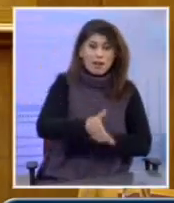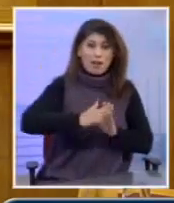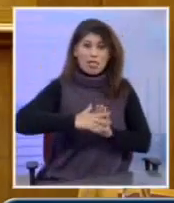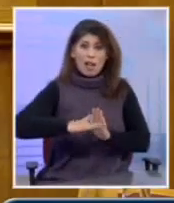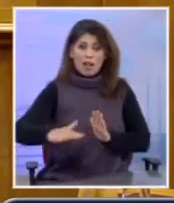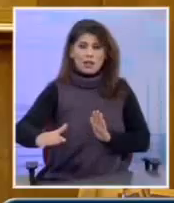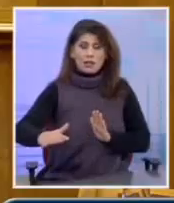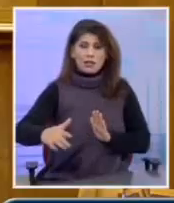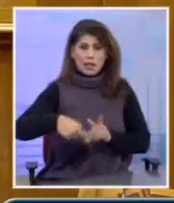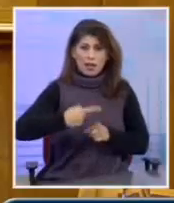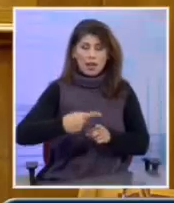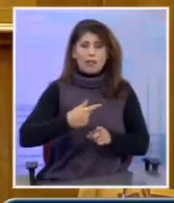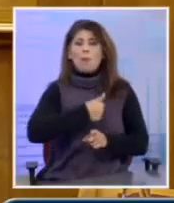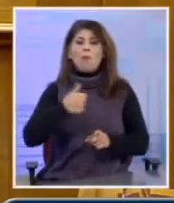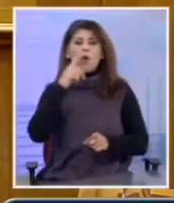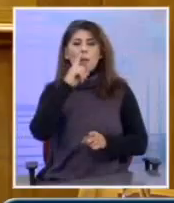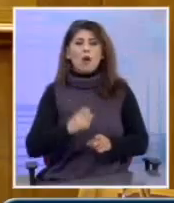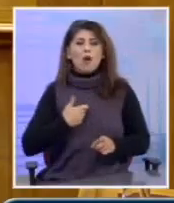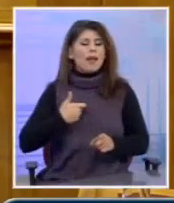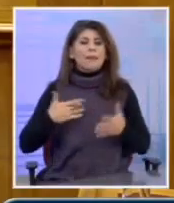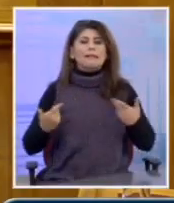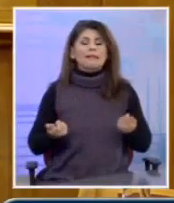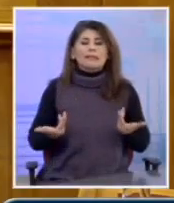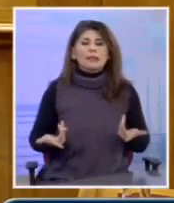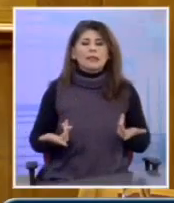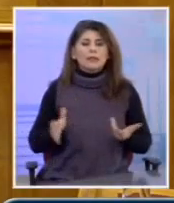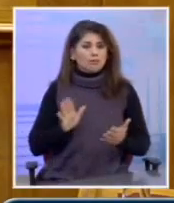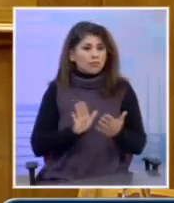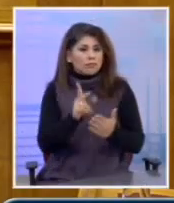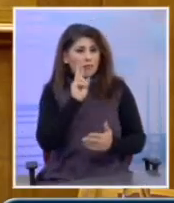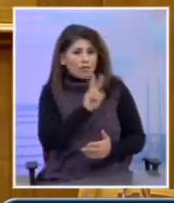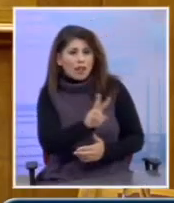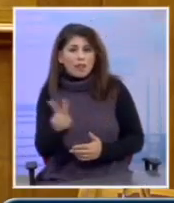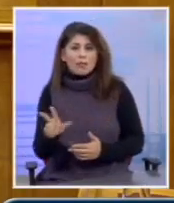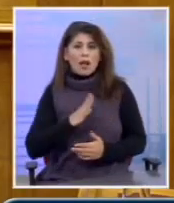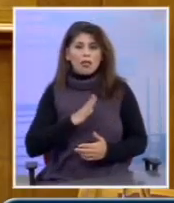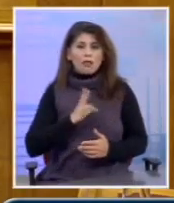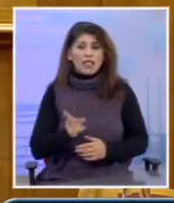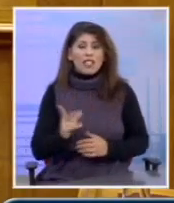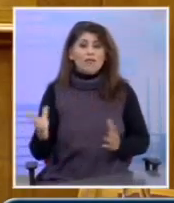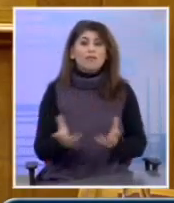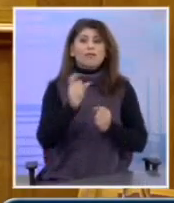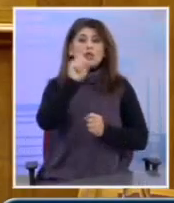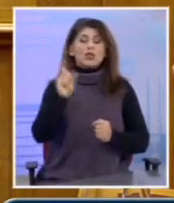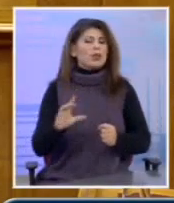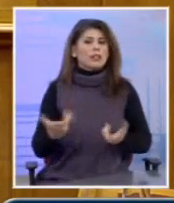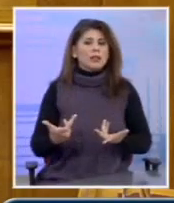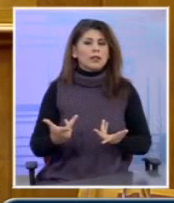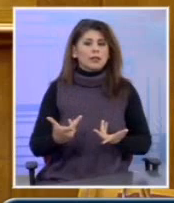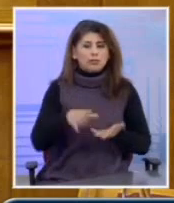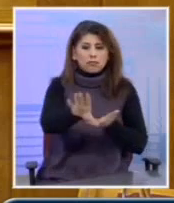μόνη υποχρέωση που έχουμε απέναντι σε ανθρώπους που κινδυνεύει η ζωή τους προφανώς, είναι η περισυλλογή και η